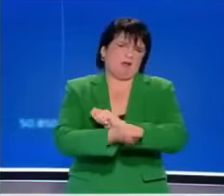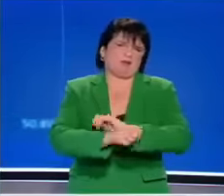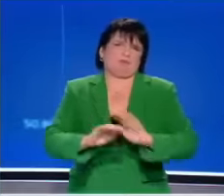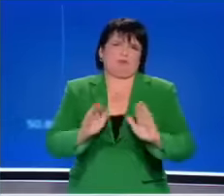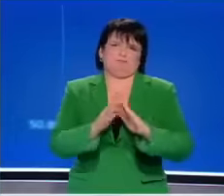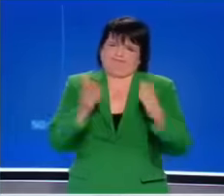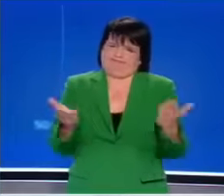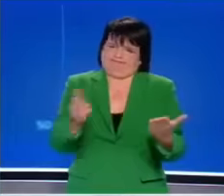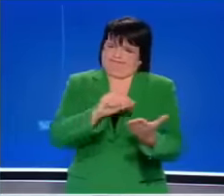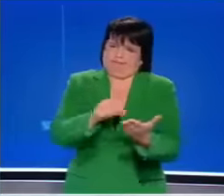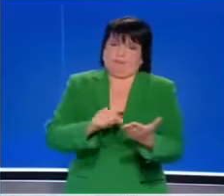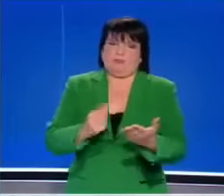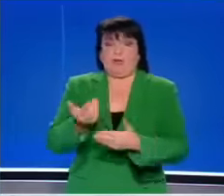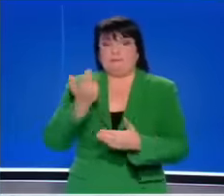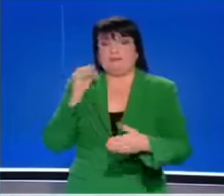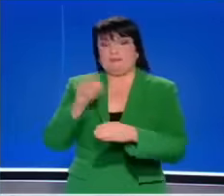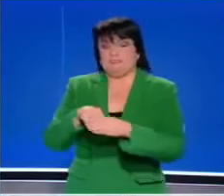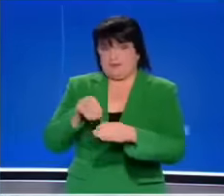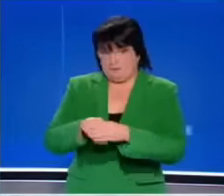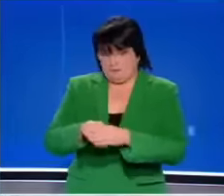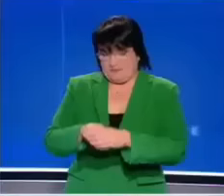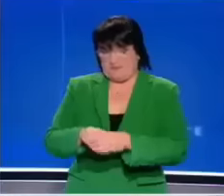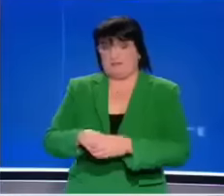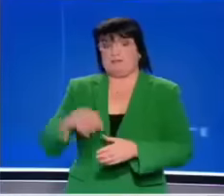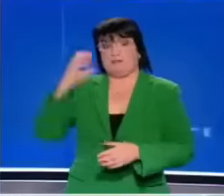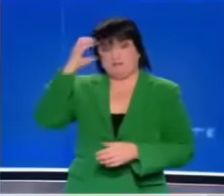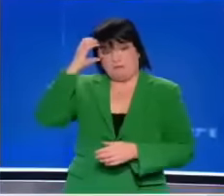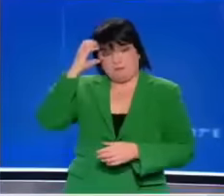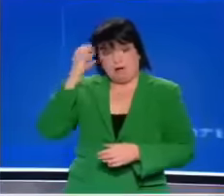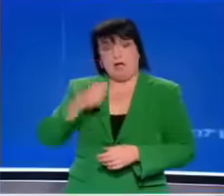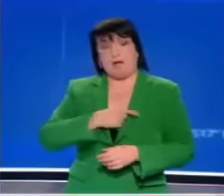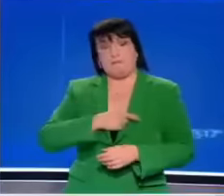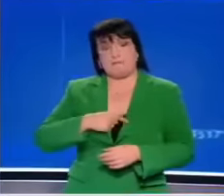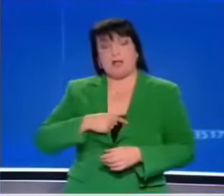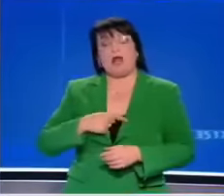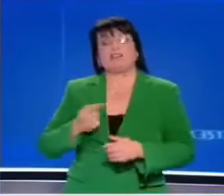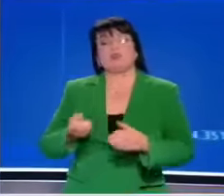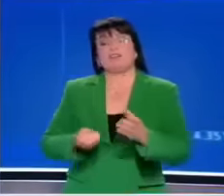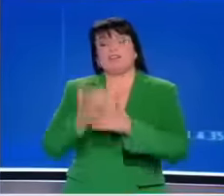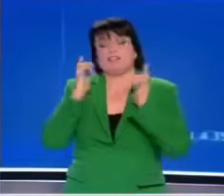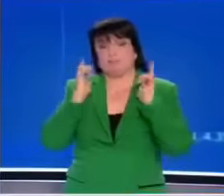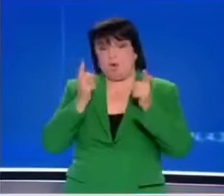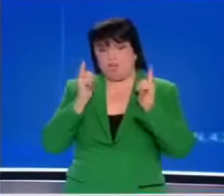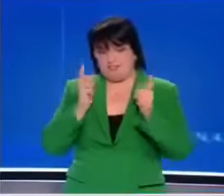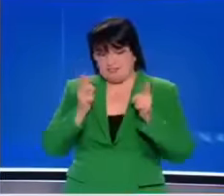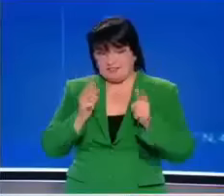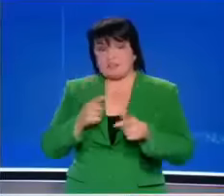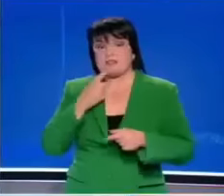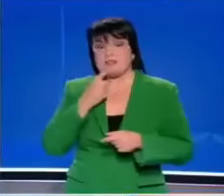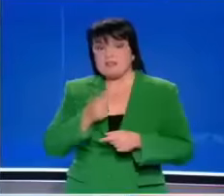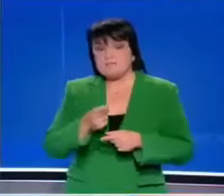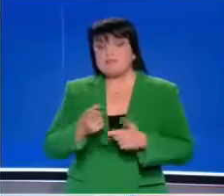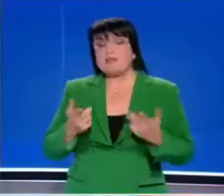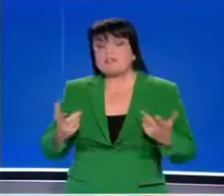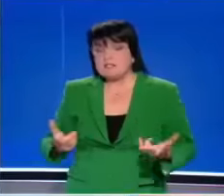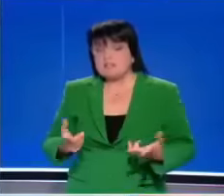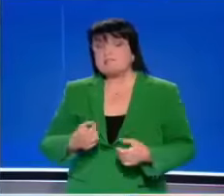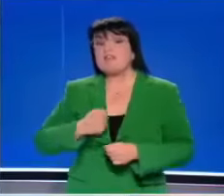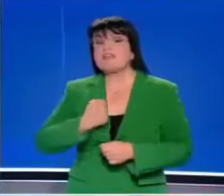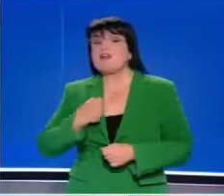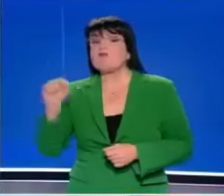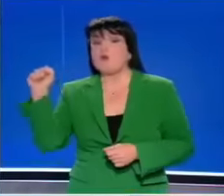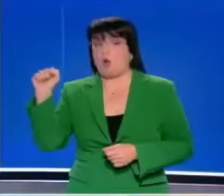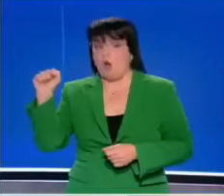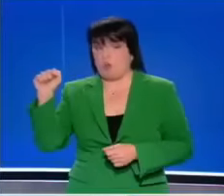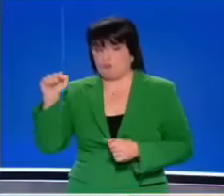είχε πει πριν την καταψηφίσει στη βουλή τότε ως αρχηγός της νέας δημοκρατίας και της αξιωματικής αντιπολίτευσης είχε πει πως διαφωνώ